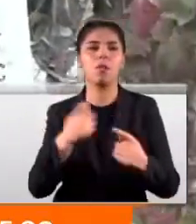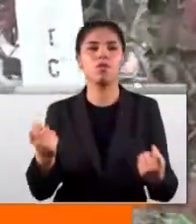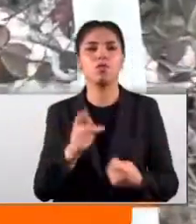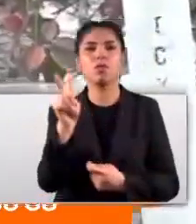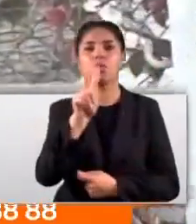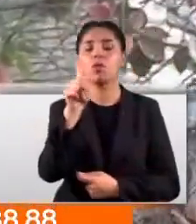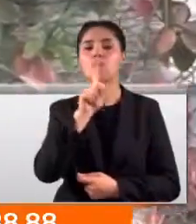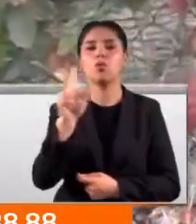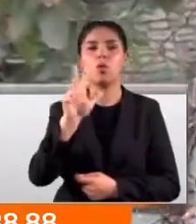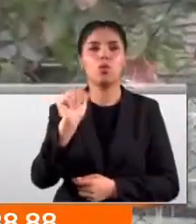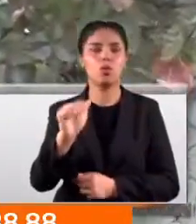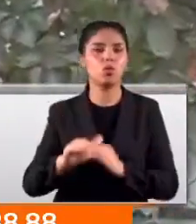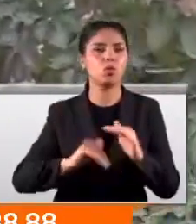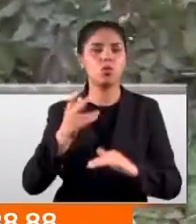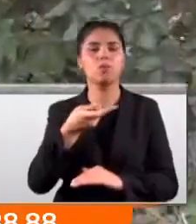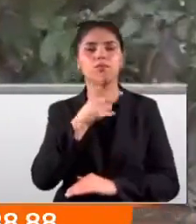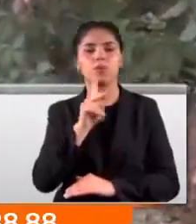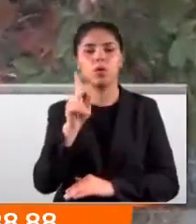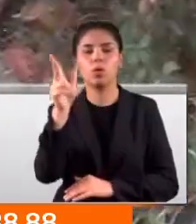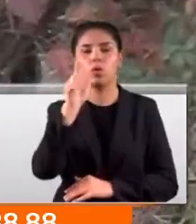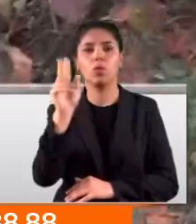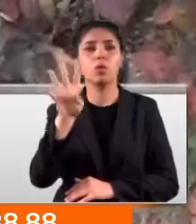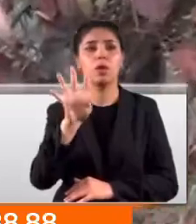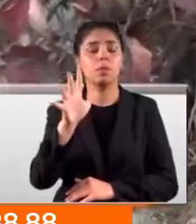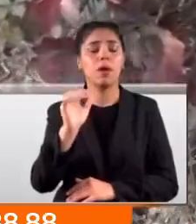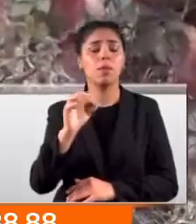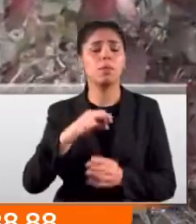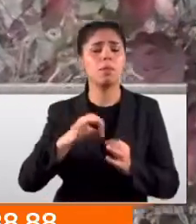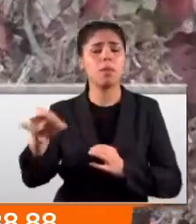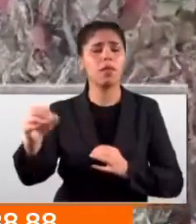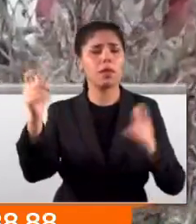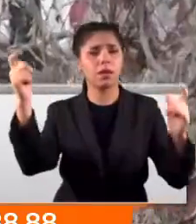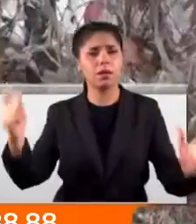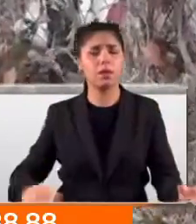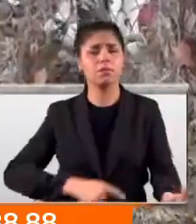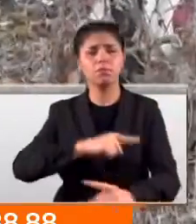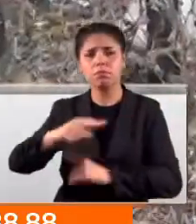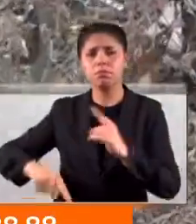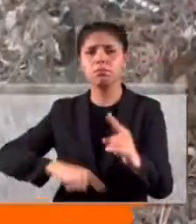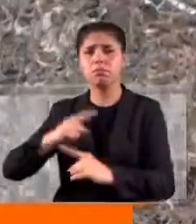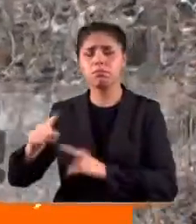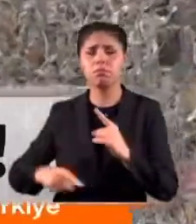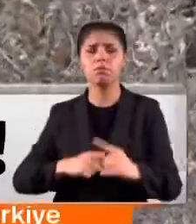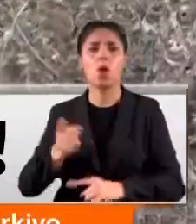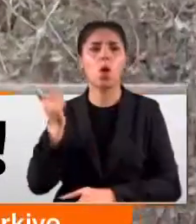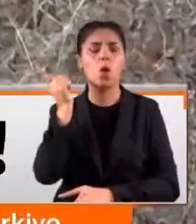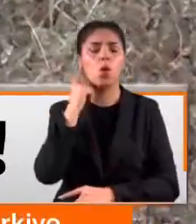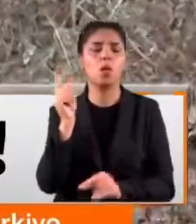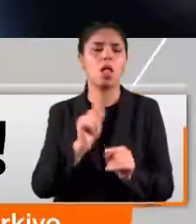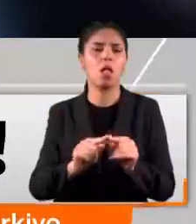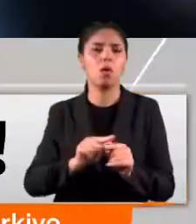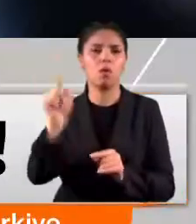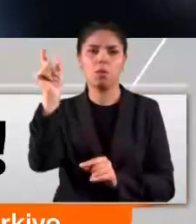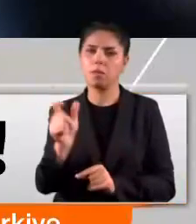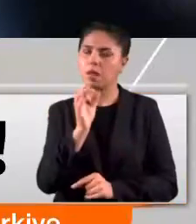durduruldu. 325 km kare alan defalarca tarandı, bakılmadık bir yer kalmadı. Ancak ünlü ekonomistin izine